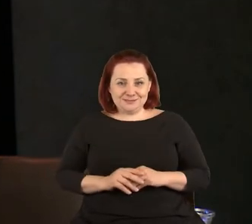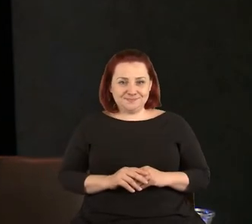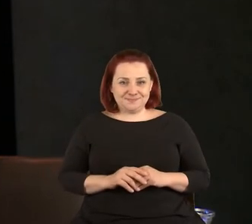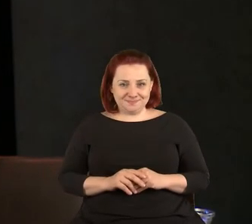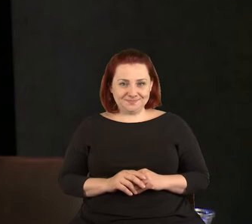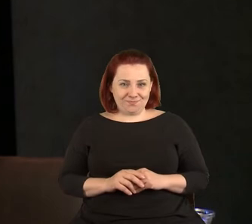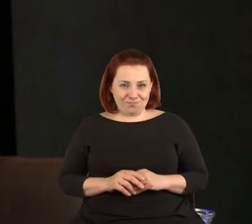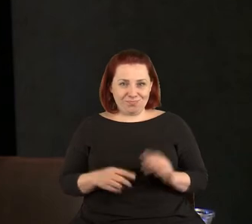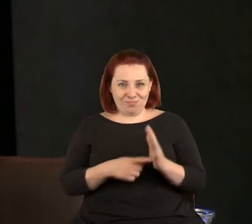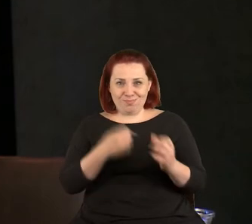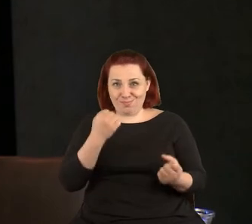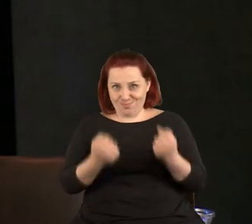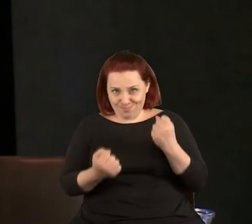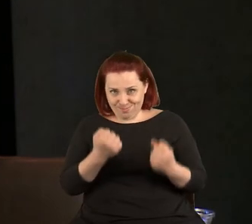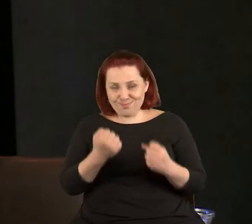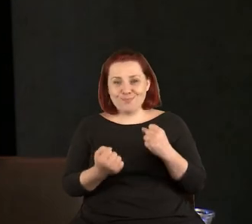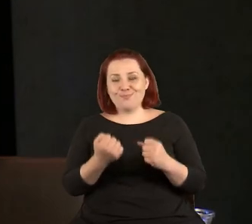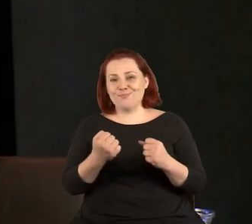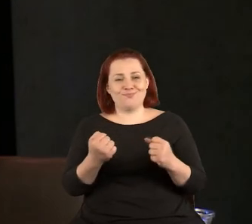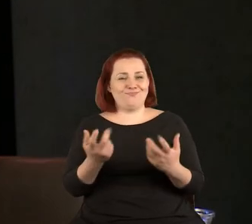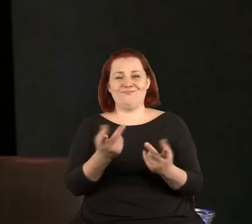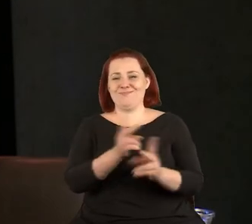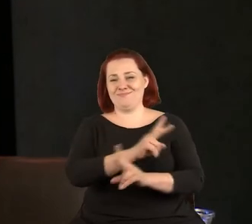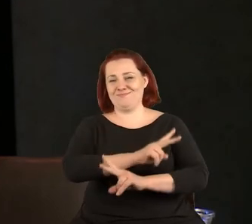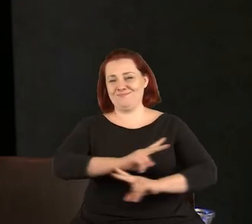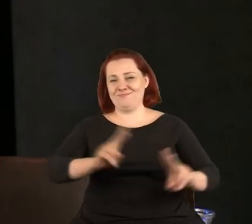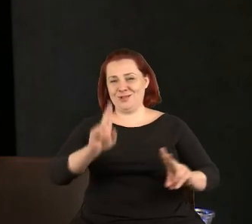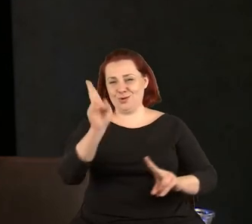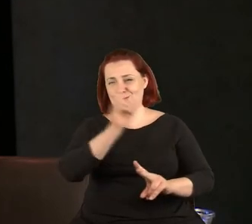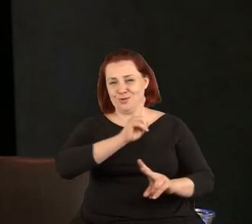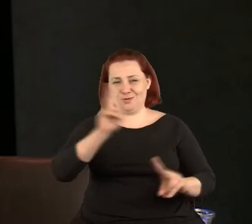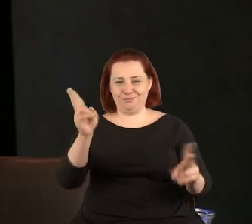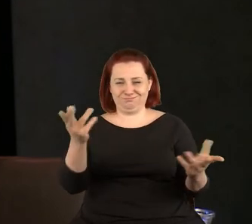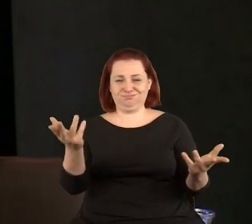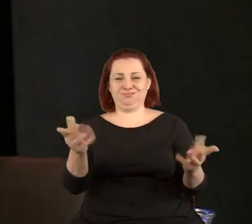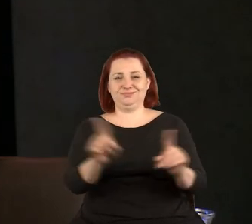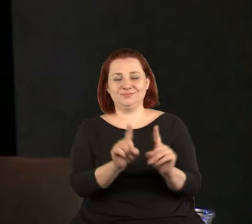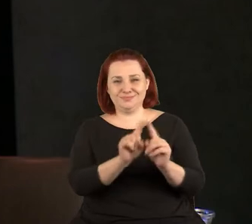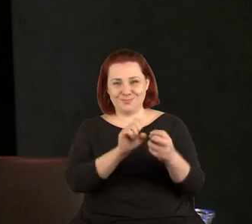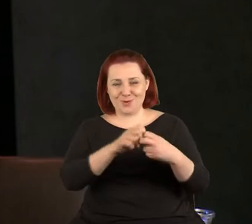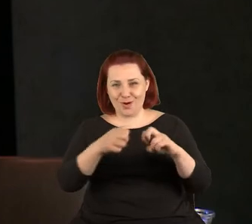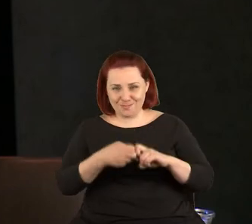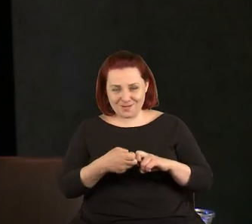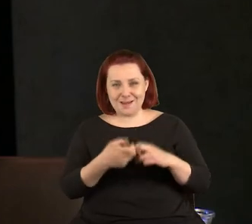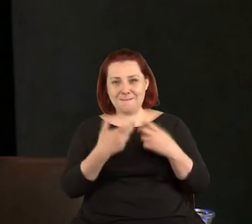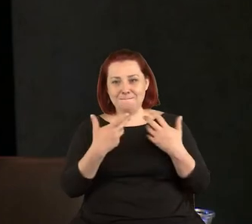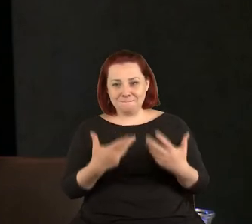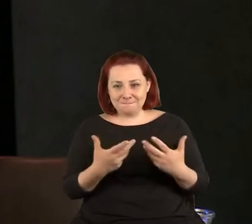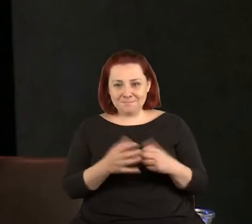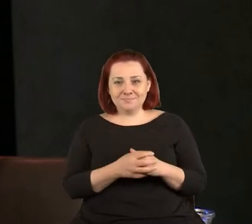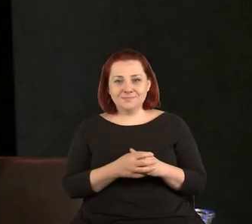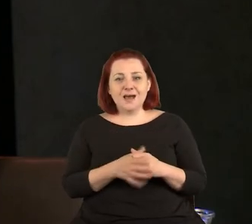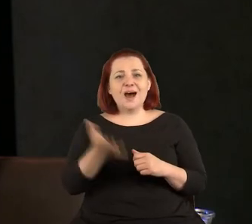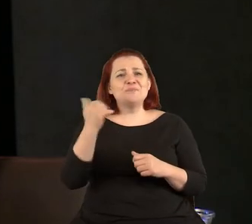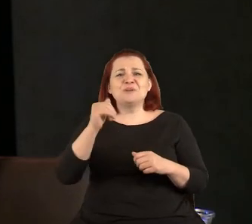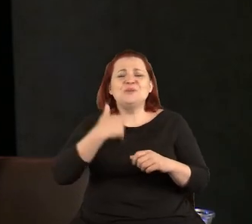dosyć trudne, ale pewnie każdy jeden rodzic ma te same problemy, no więc to na pewno. W przeszłości, Janka,